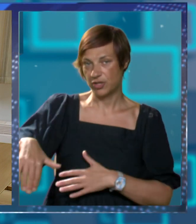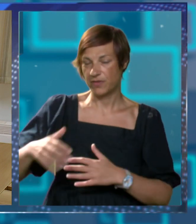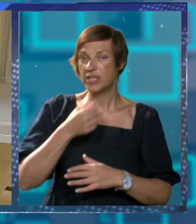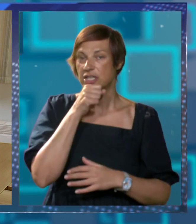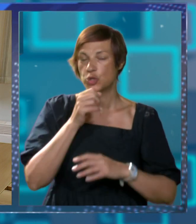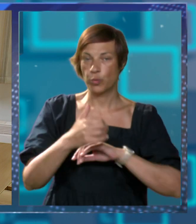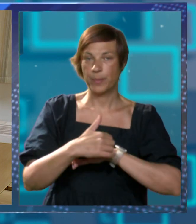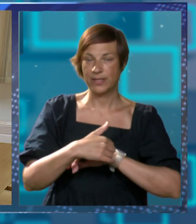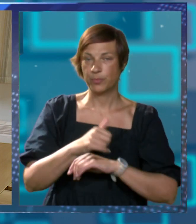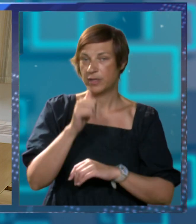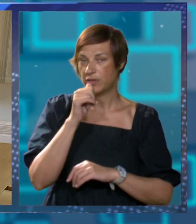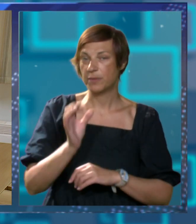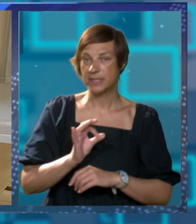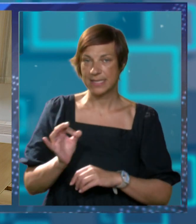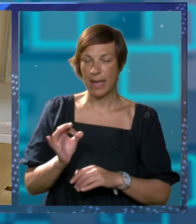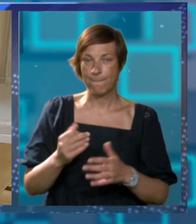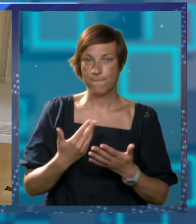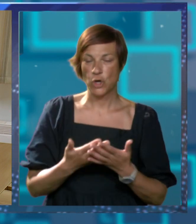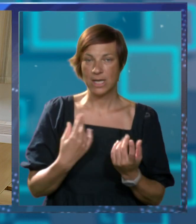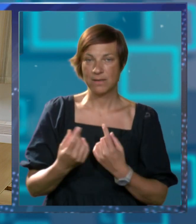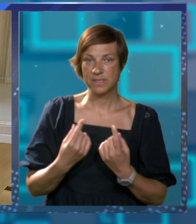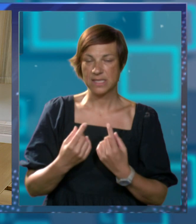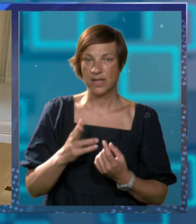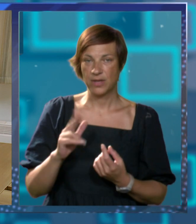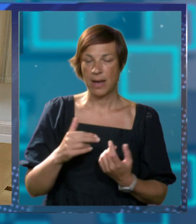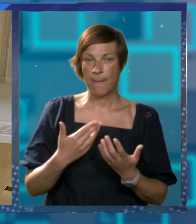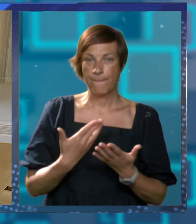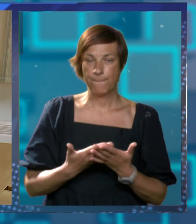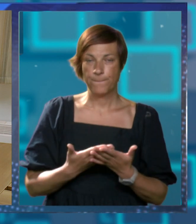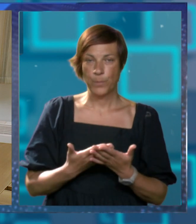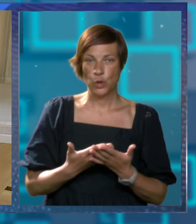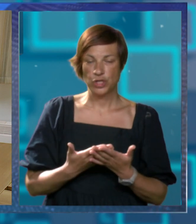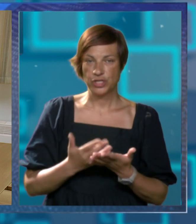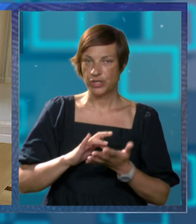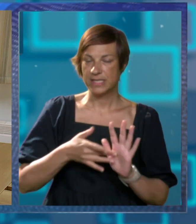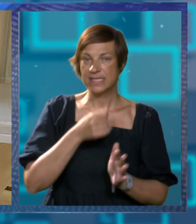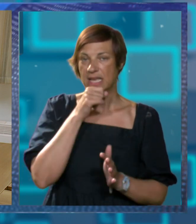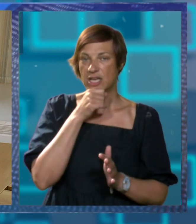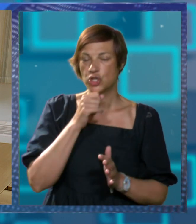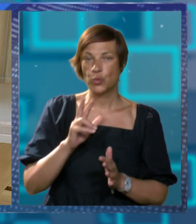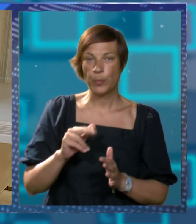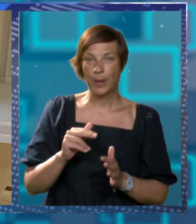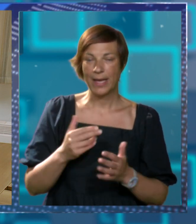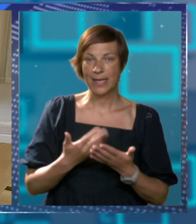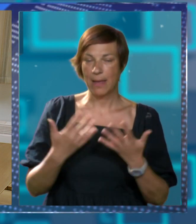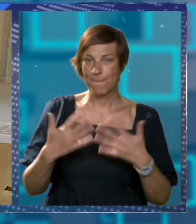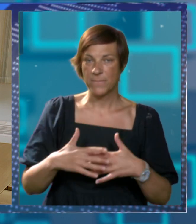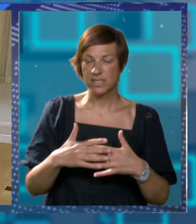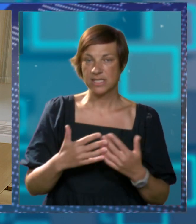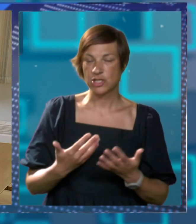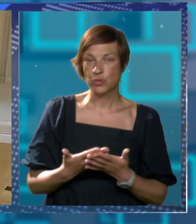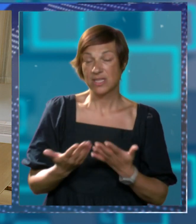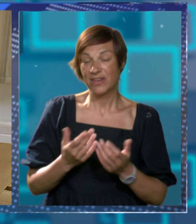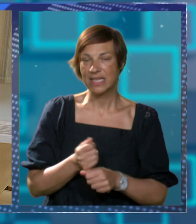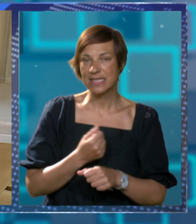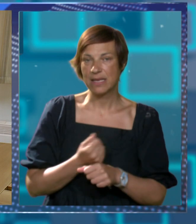Župe Dubrovačke. Vodoopskrba je tu u boljem stanju jer postoji, znači na cijela župa ima sustav, negdje je on